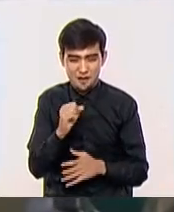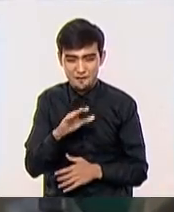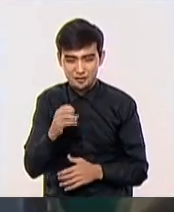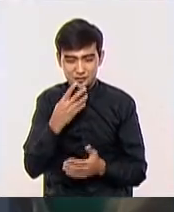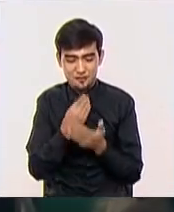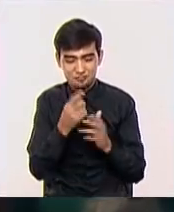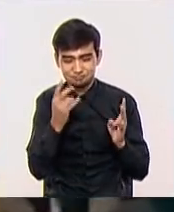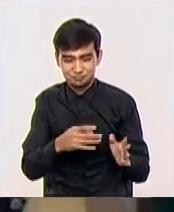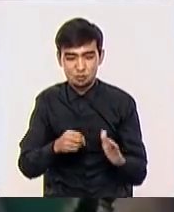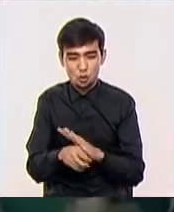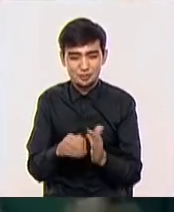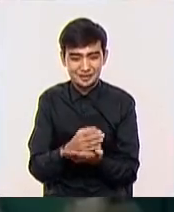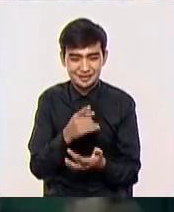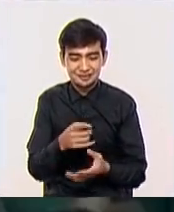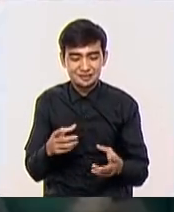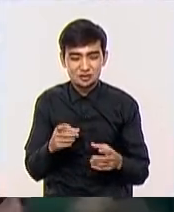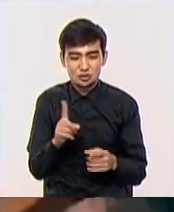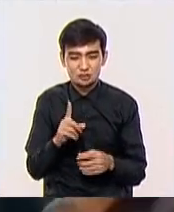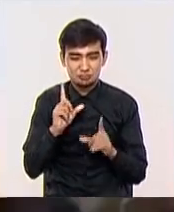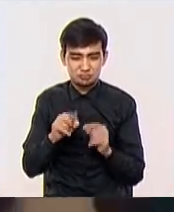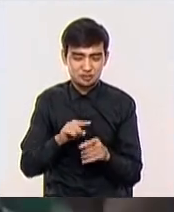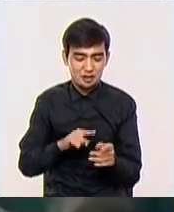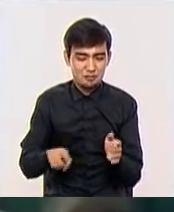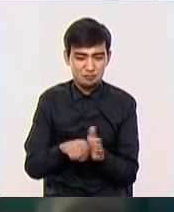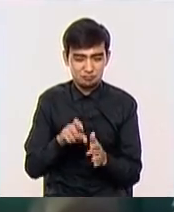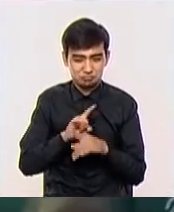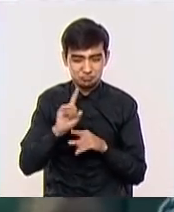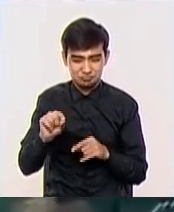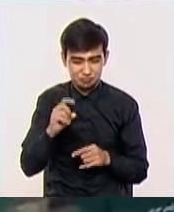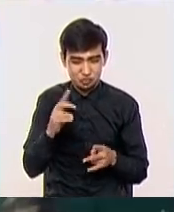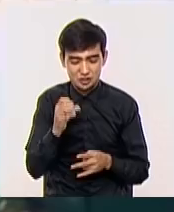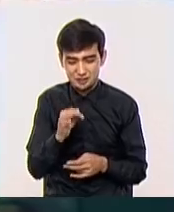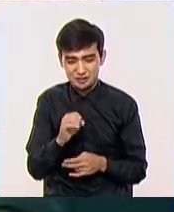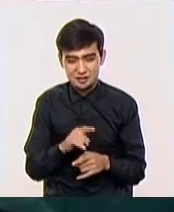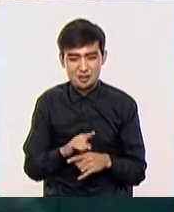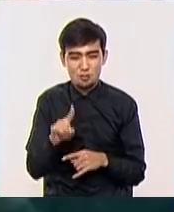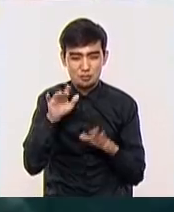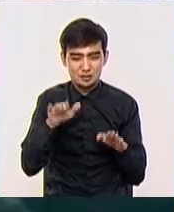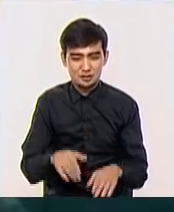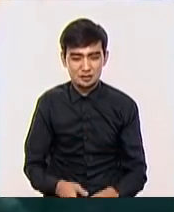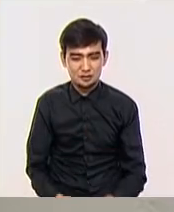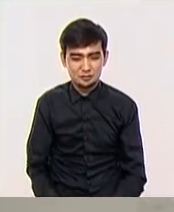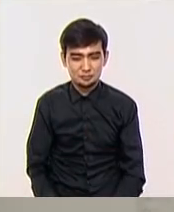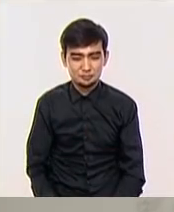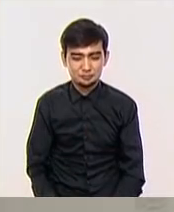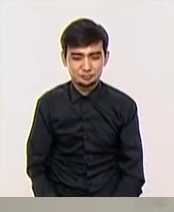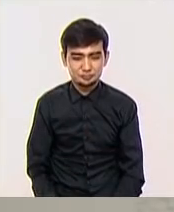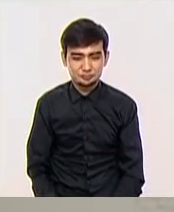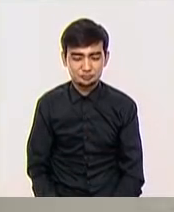республики. Единственная возможность это сделать – улететь самолетом из международного аэропорта.